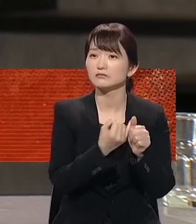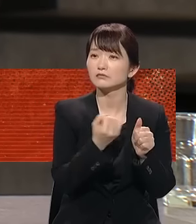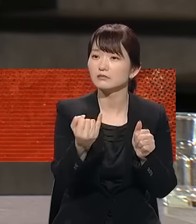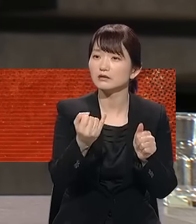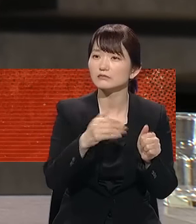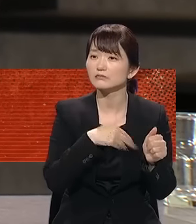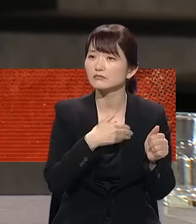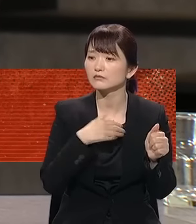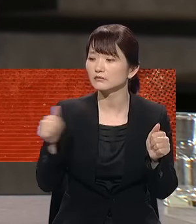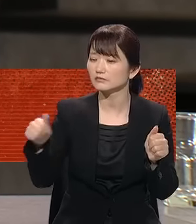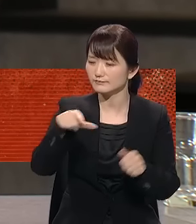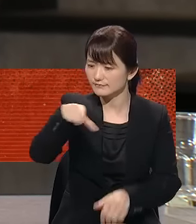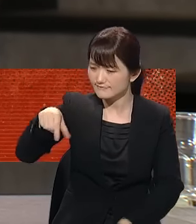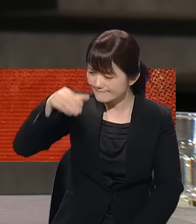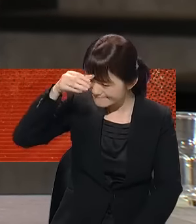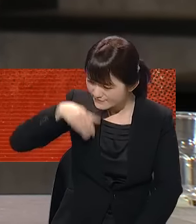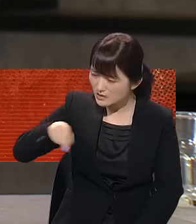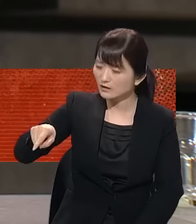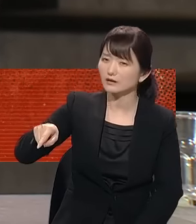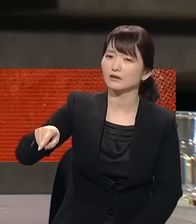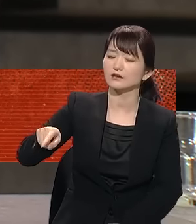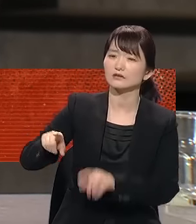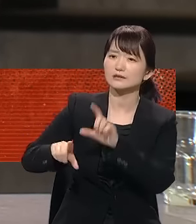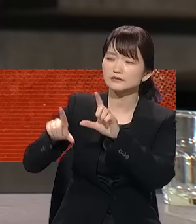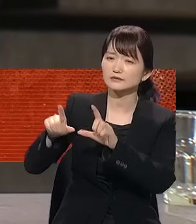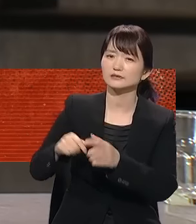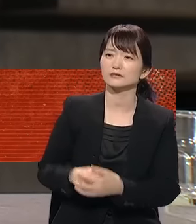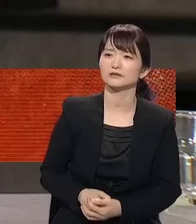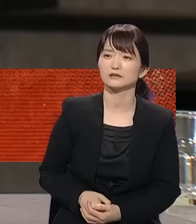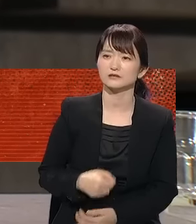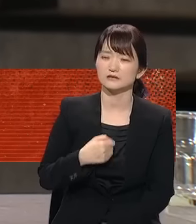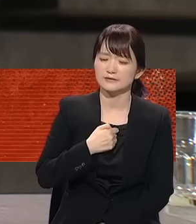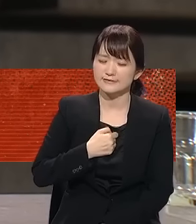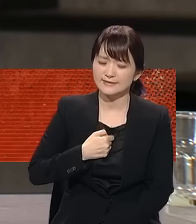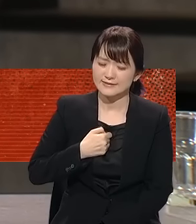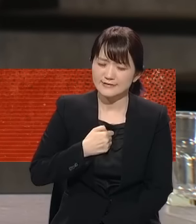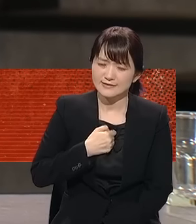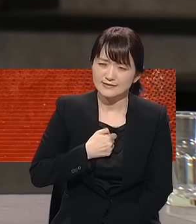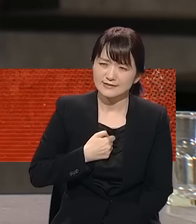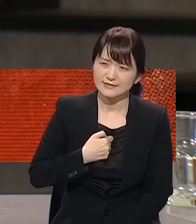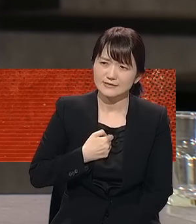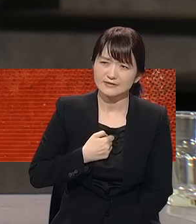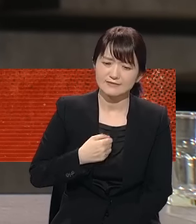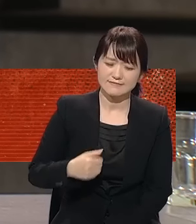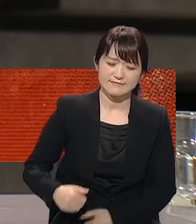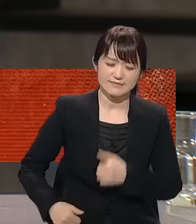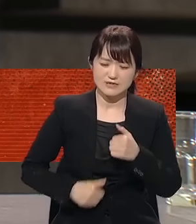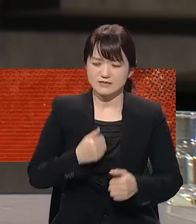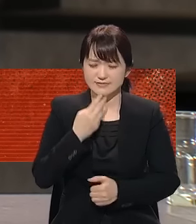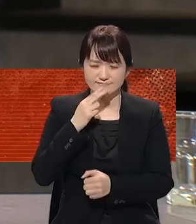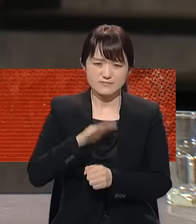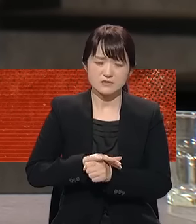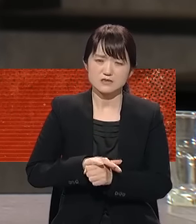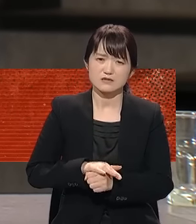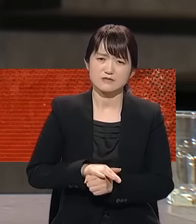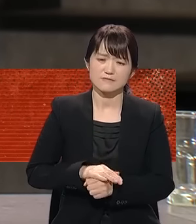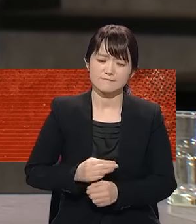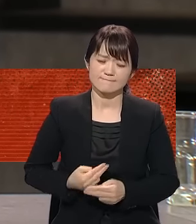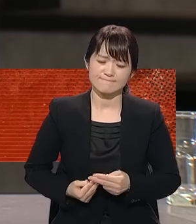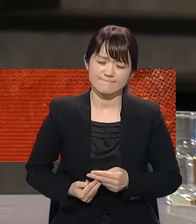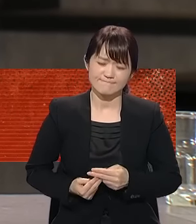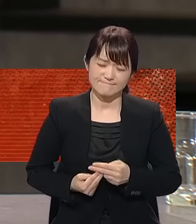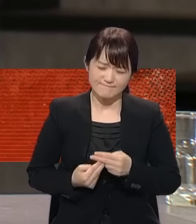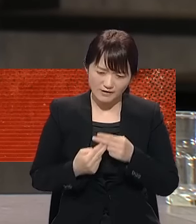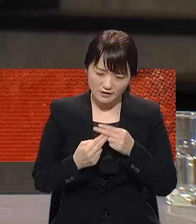상남의 어떤 뻔뻔한 태도에 대해서 정말 이게 가슴에 이게 그 화와 억울함이 쌓이고 있다라 얘기를 하고